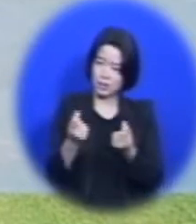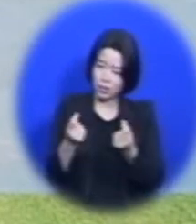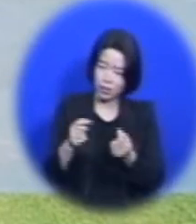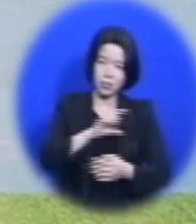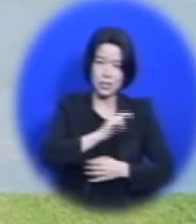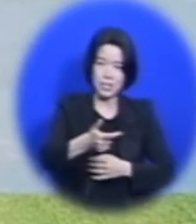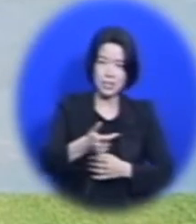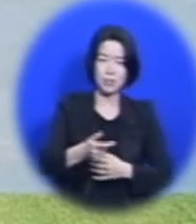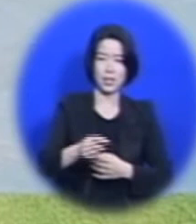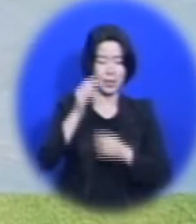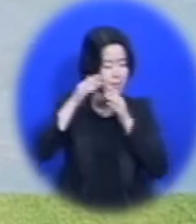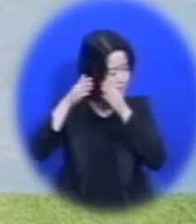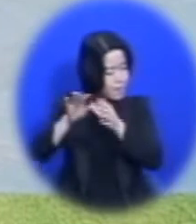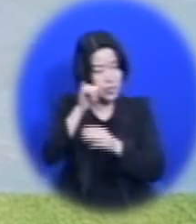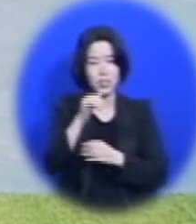그렇게 집착하는 거예요.